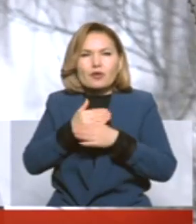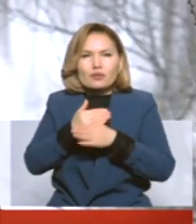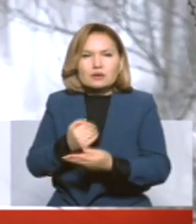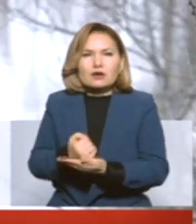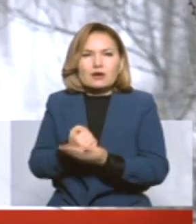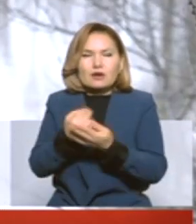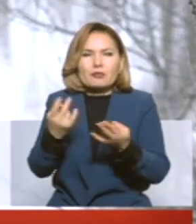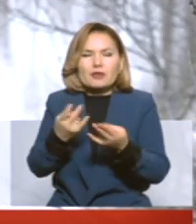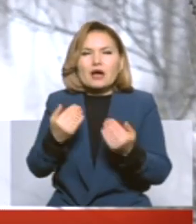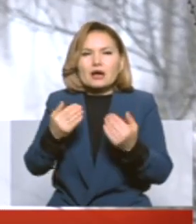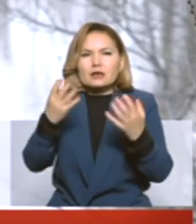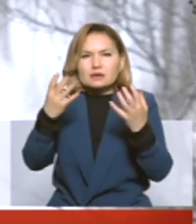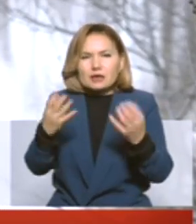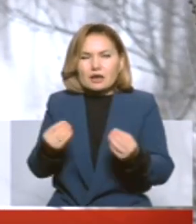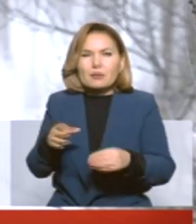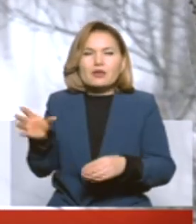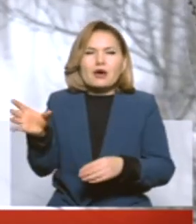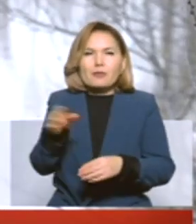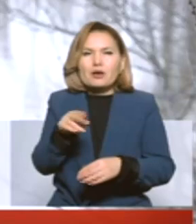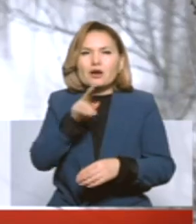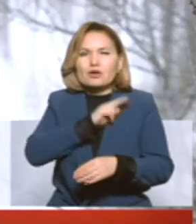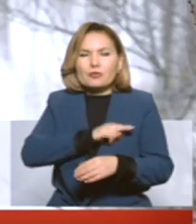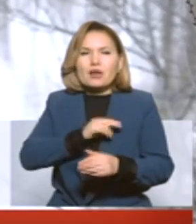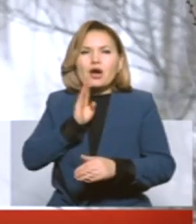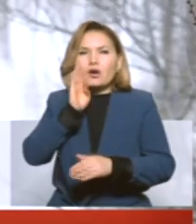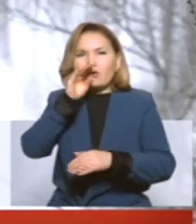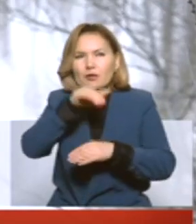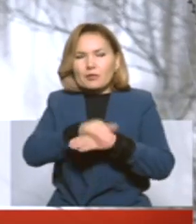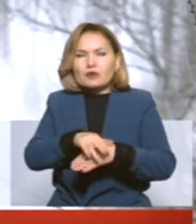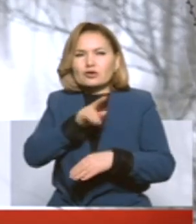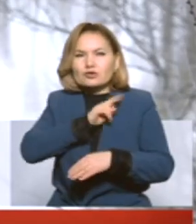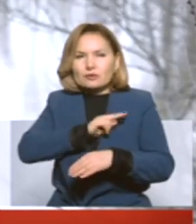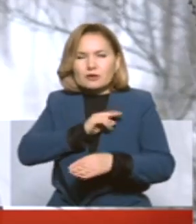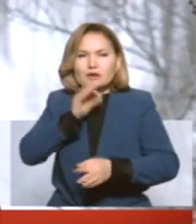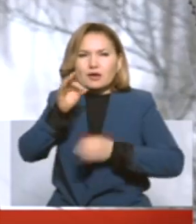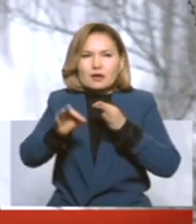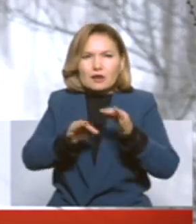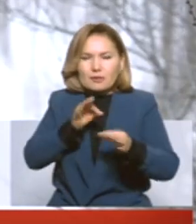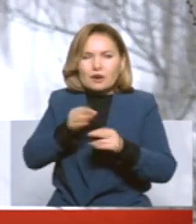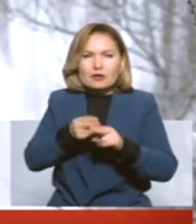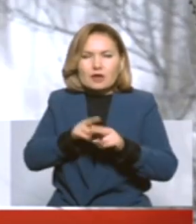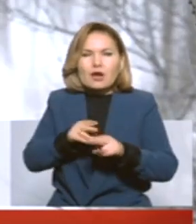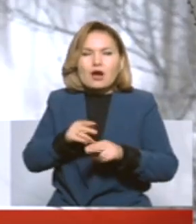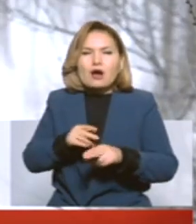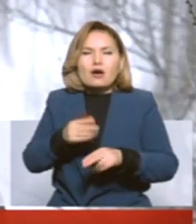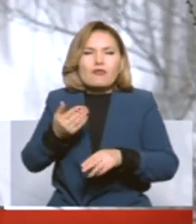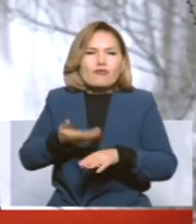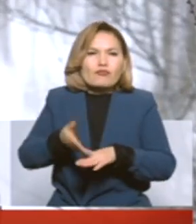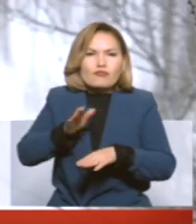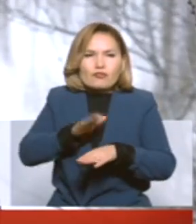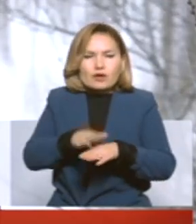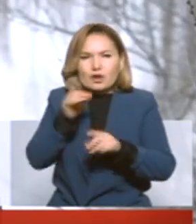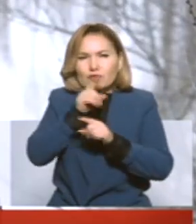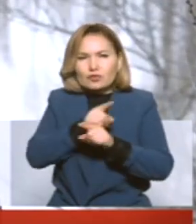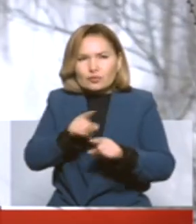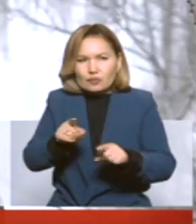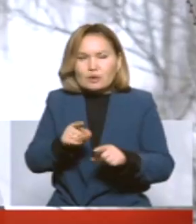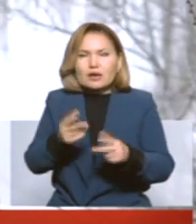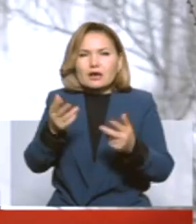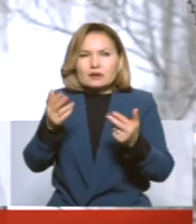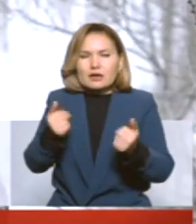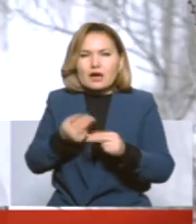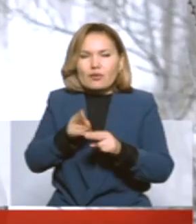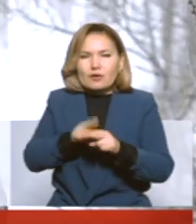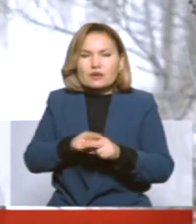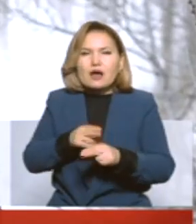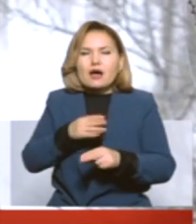келеді. Қазіргі таңда барлық жұмыстар күндемей-түндемей жүргізіліп жатыр. Ер басына күн туса, етігімен су көшер дейді. Сондай